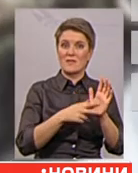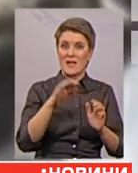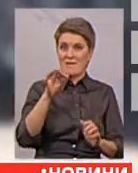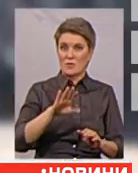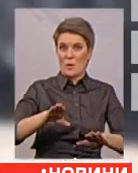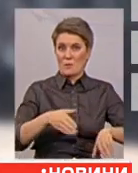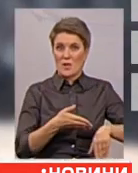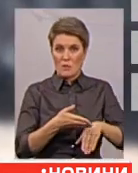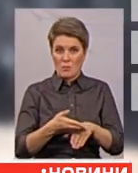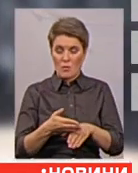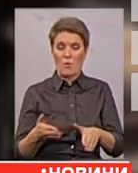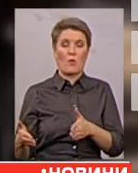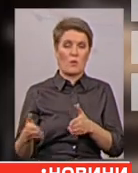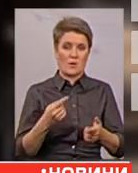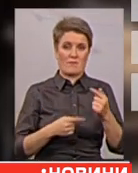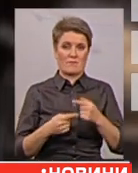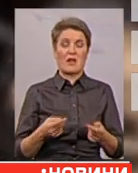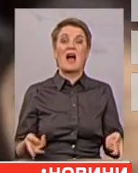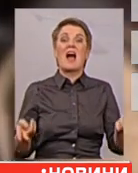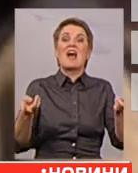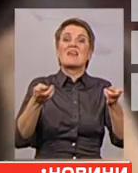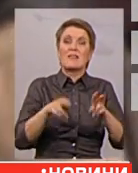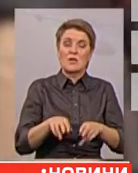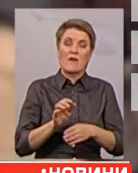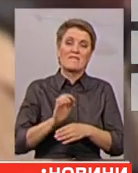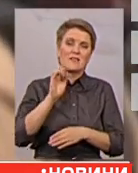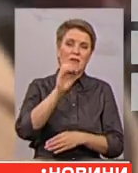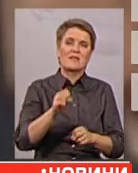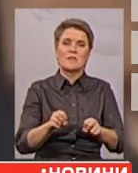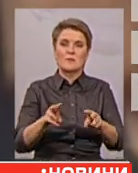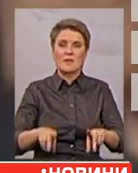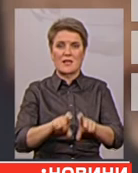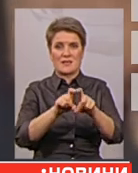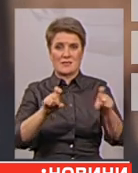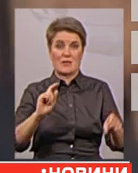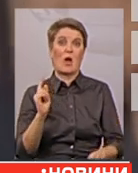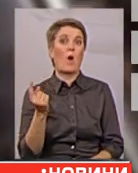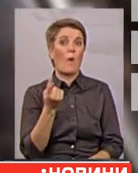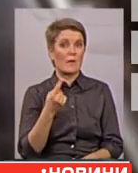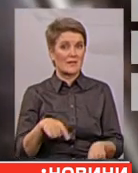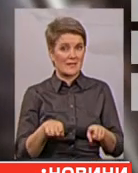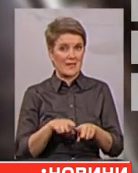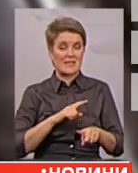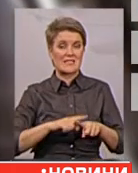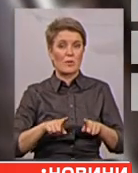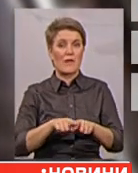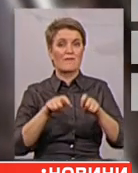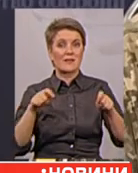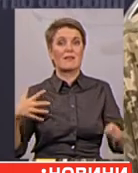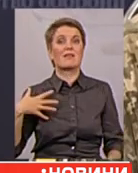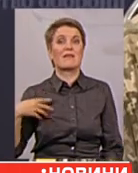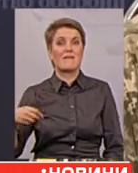бою. Решту направляють працювати з фахівцями у спеціалізованих центрах. Один із таких на базі відомства скоро запрацює на